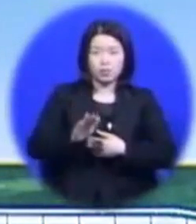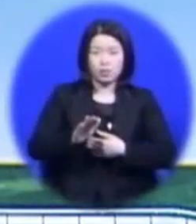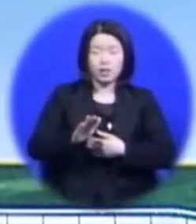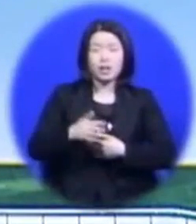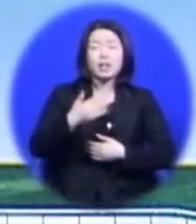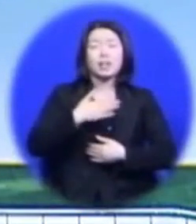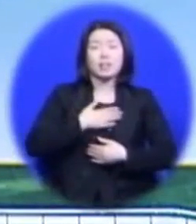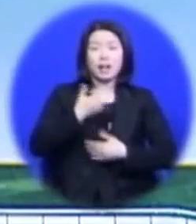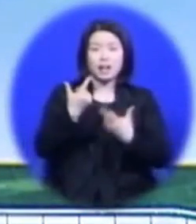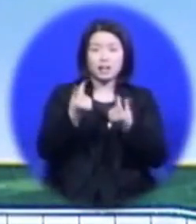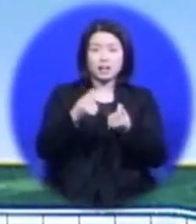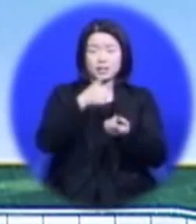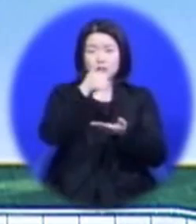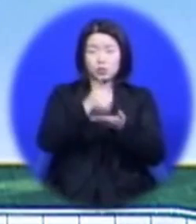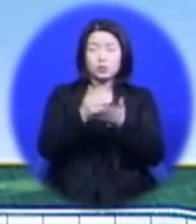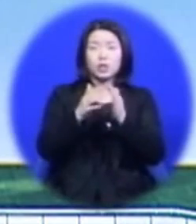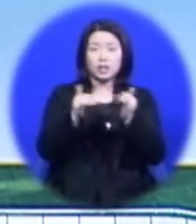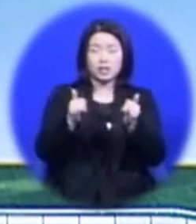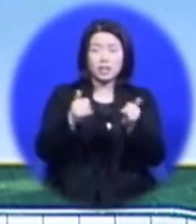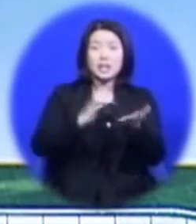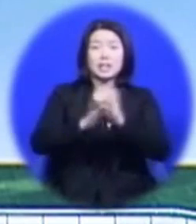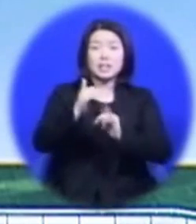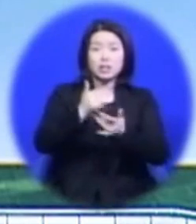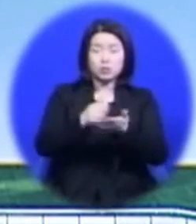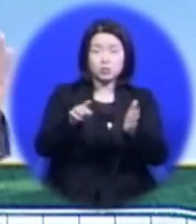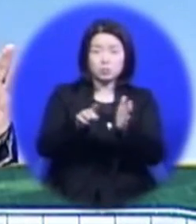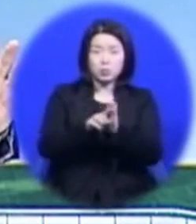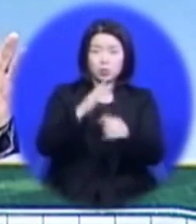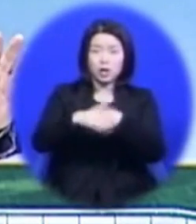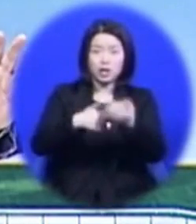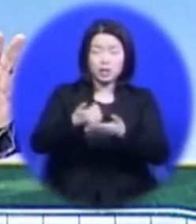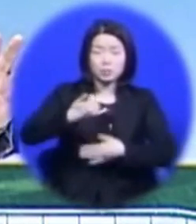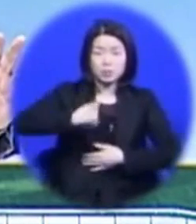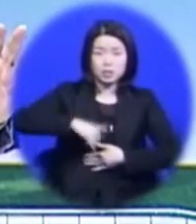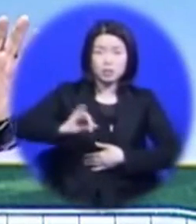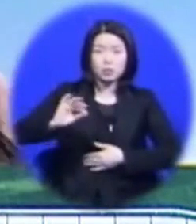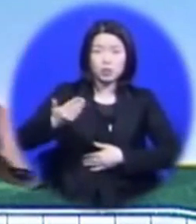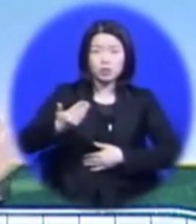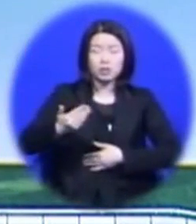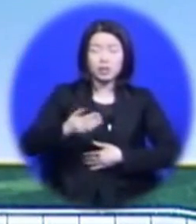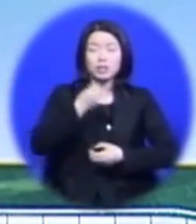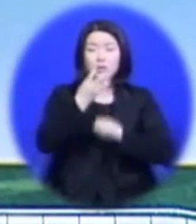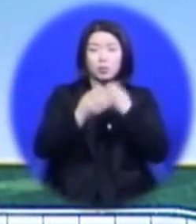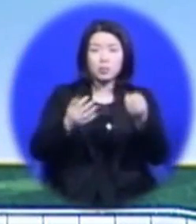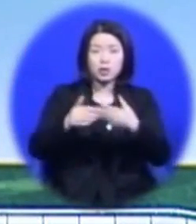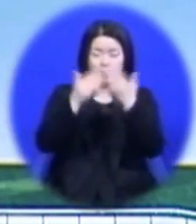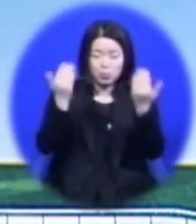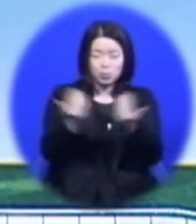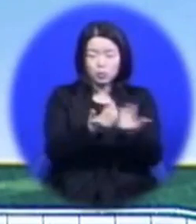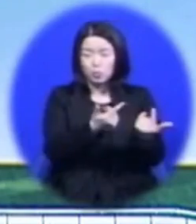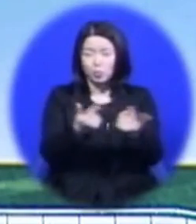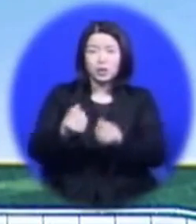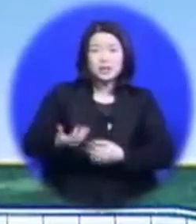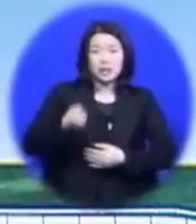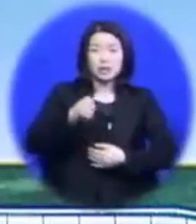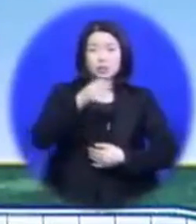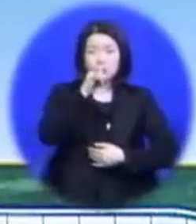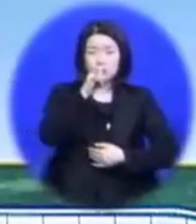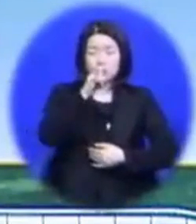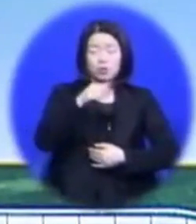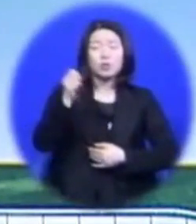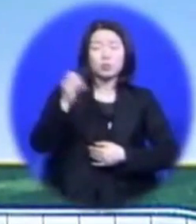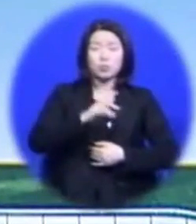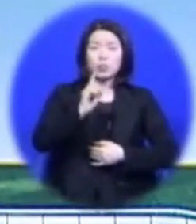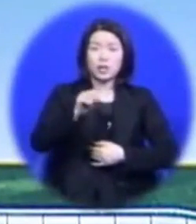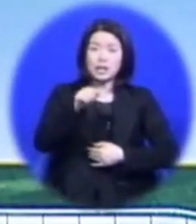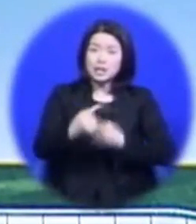믿고 하나님 자녀가 되었다는 이 간증은 모든 그리스도인들이 다 가지고 있는 간증입니다. 또 하나,